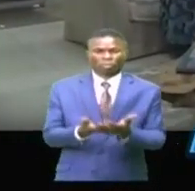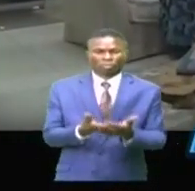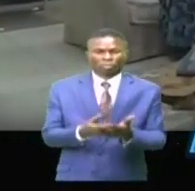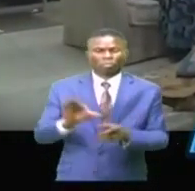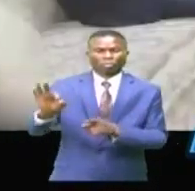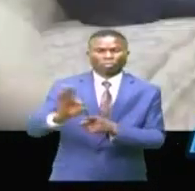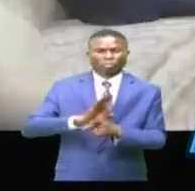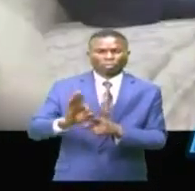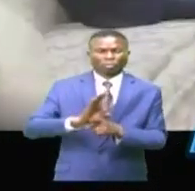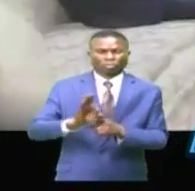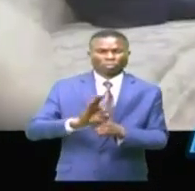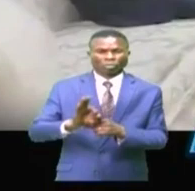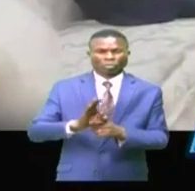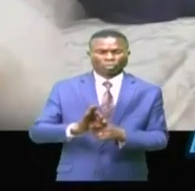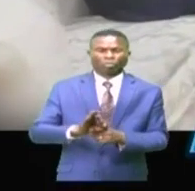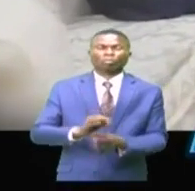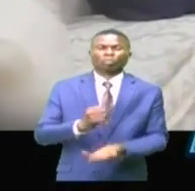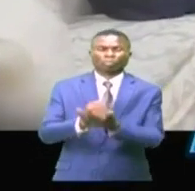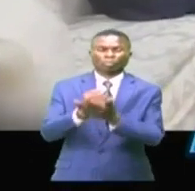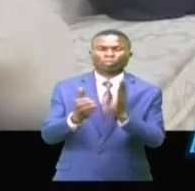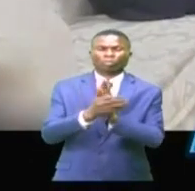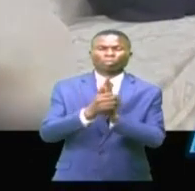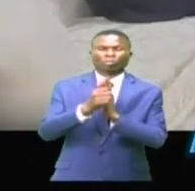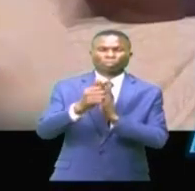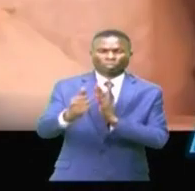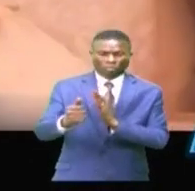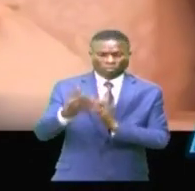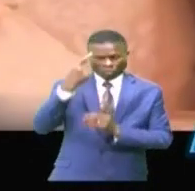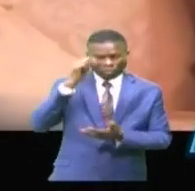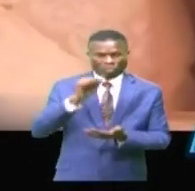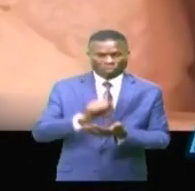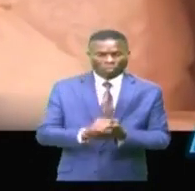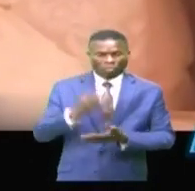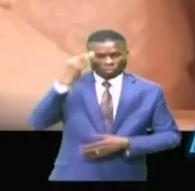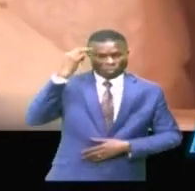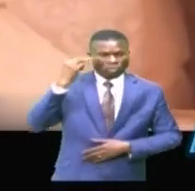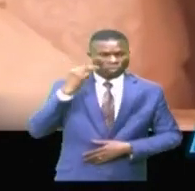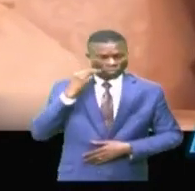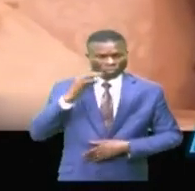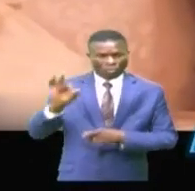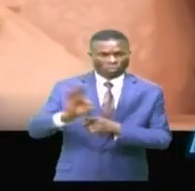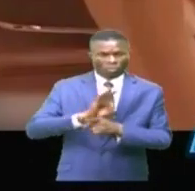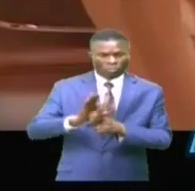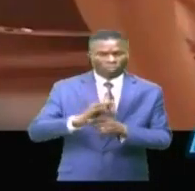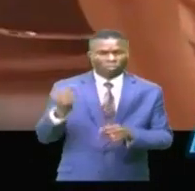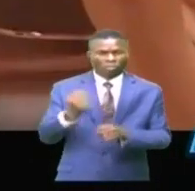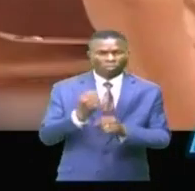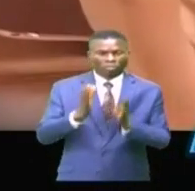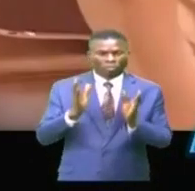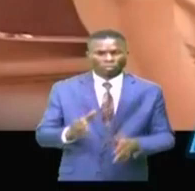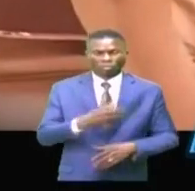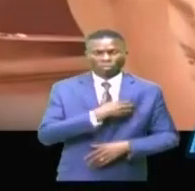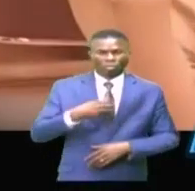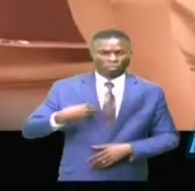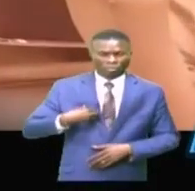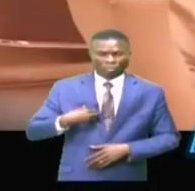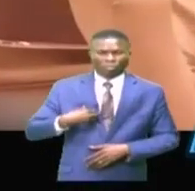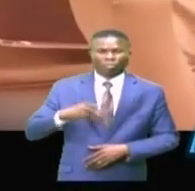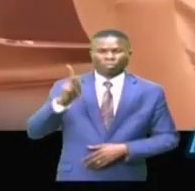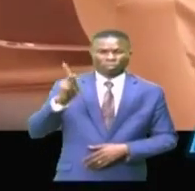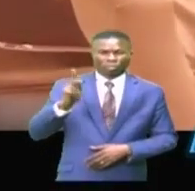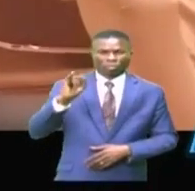formation et de la main d'oeuvre des qualités à ses propos la ministre de la Formation Professionnelle Antoinette Kippour